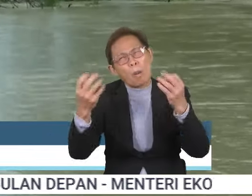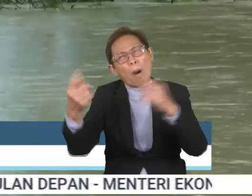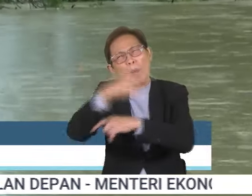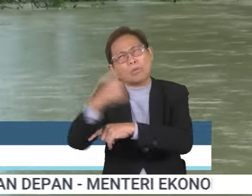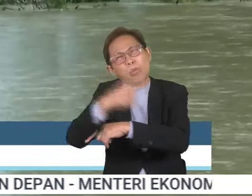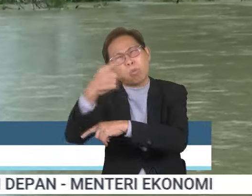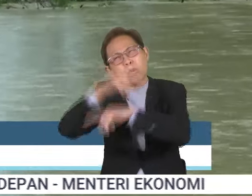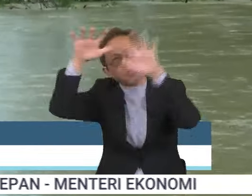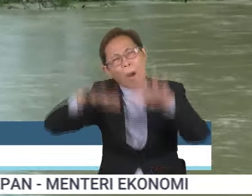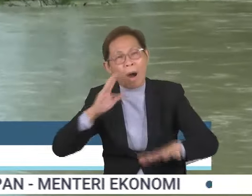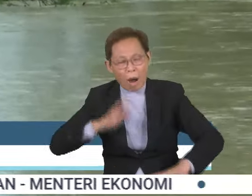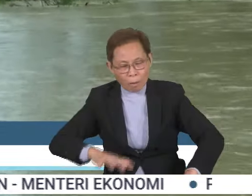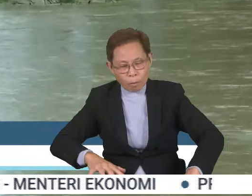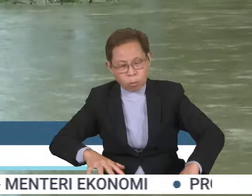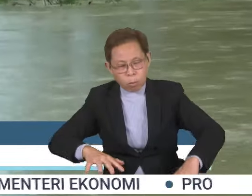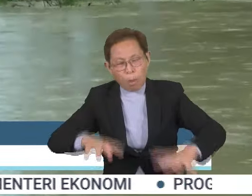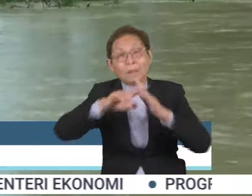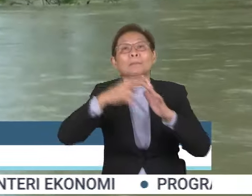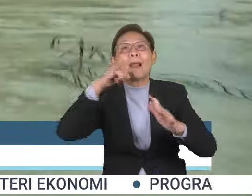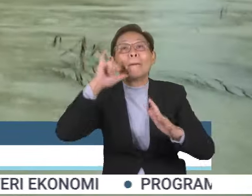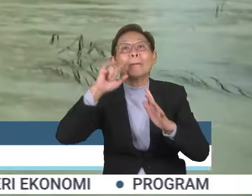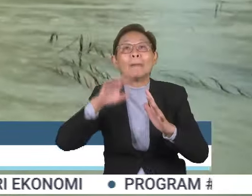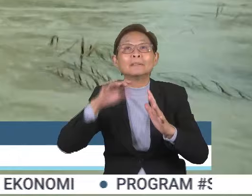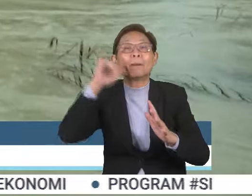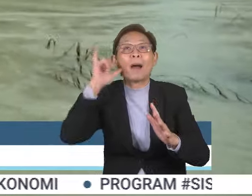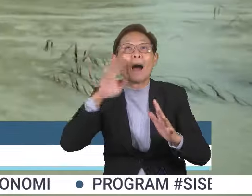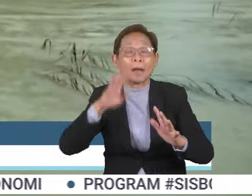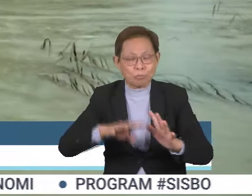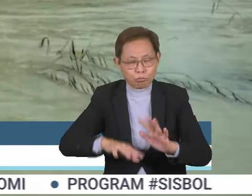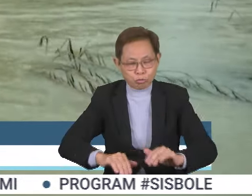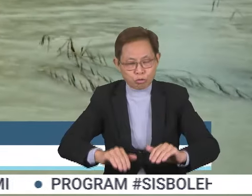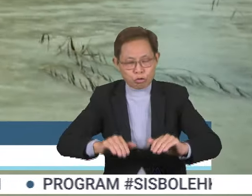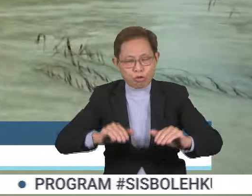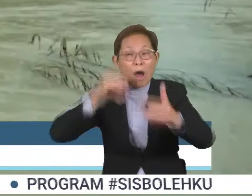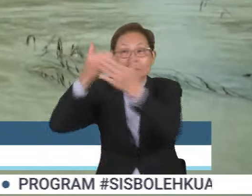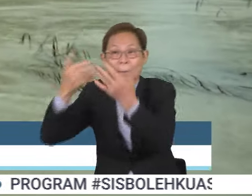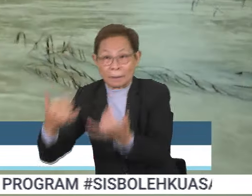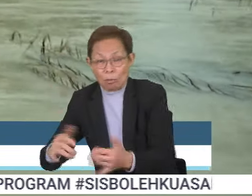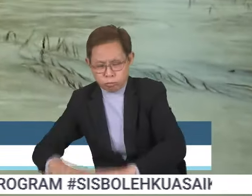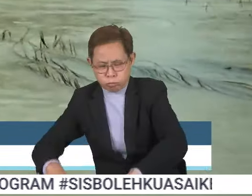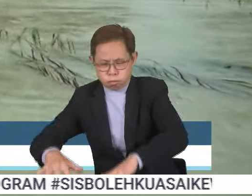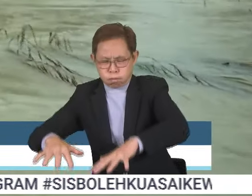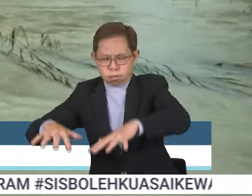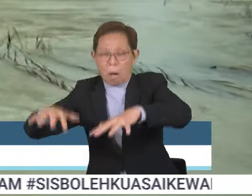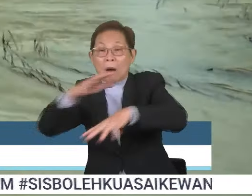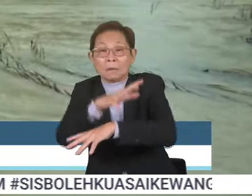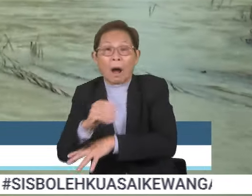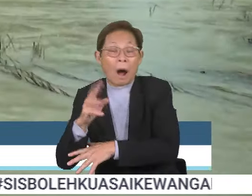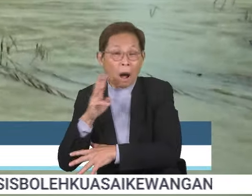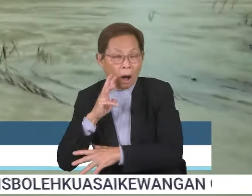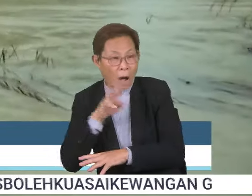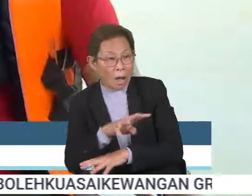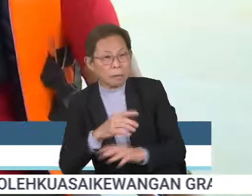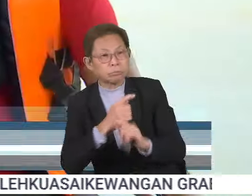Tapi air naik sejak semalam lagi. Sampai ke hari inilah. Kali ni keadaan air tu